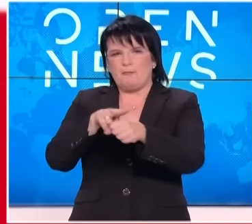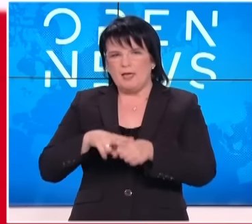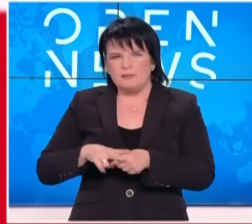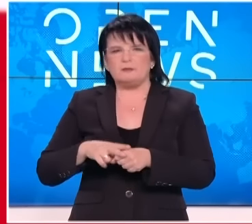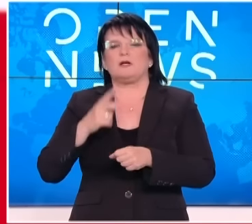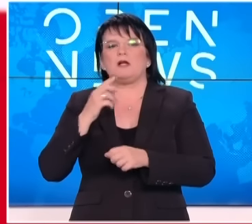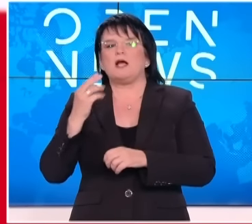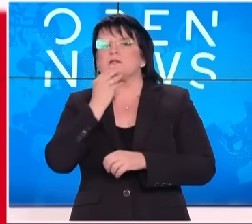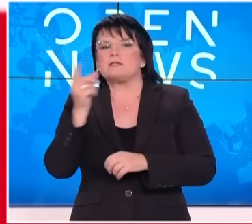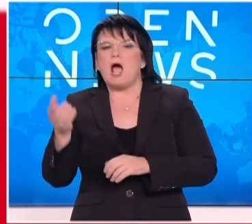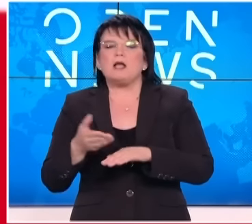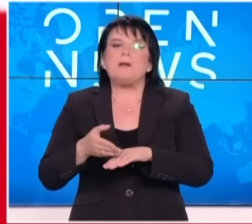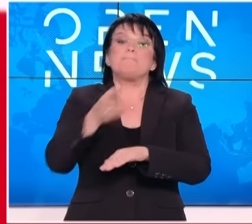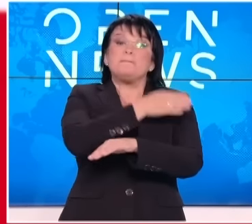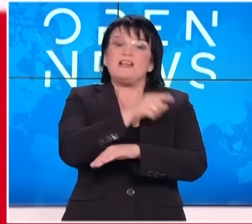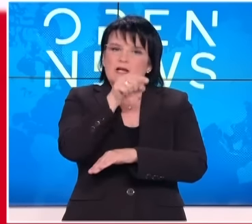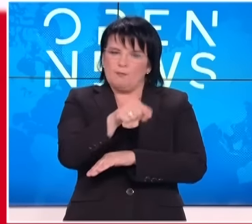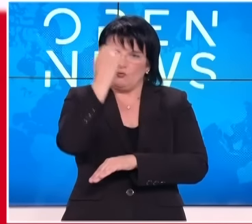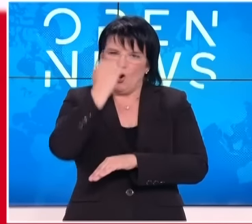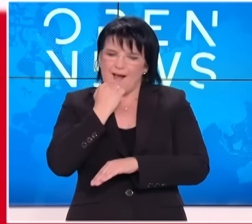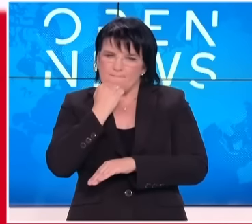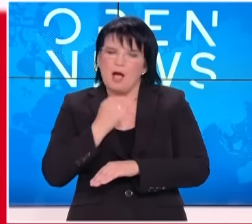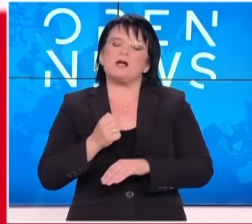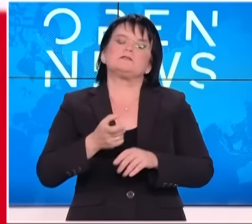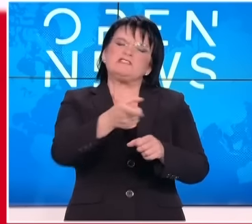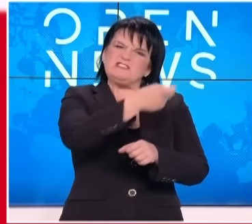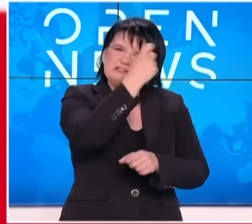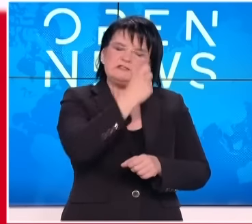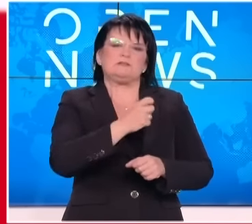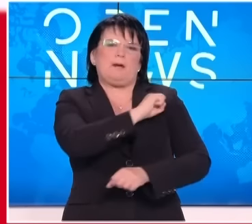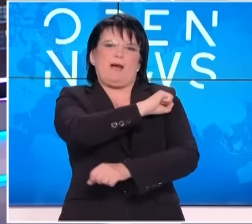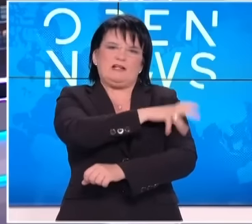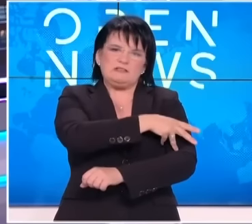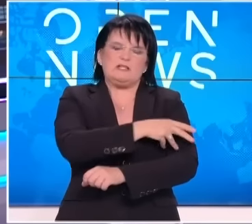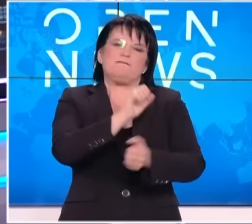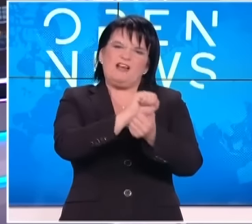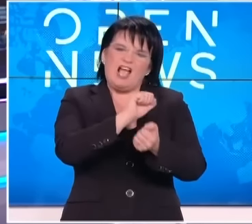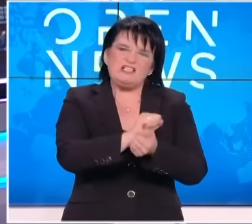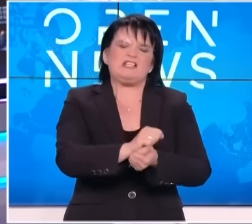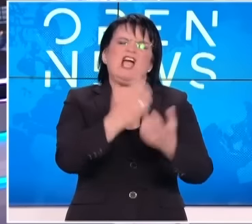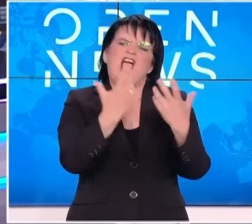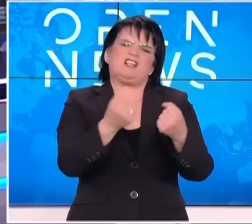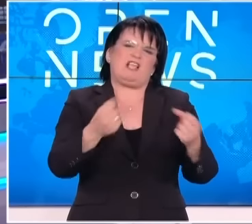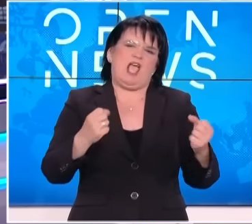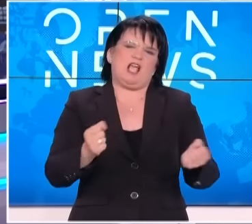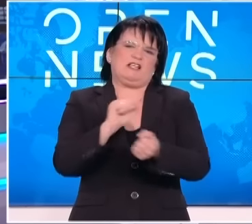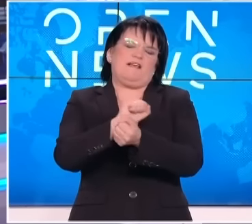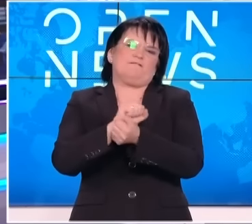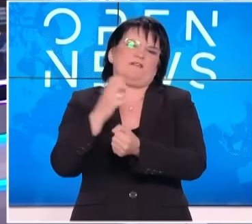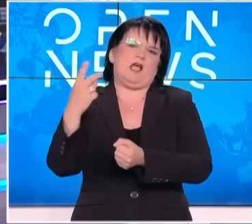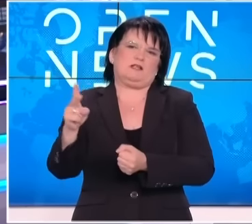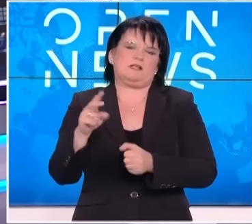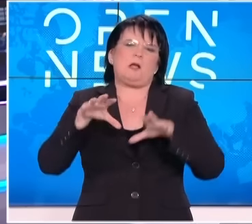παλαιστίνιους είχε εκτοπίσει πάρα πολλούς ανθρώπους και έχει εκατοντάδες χιλιάδες επίσης φυλακισμένους στις ισραηλινές φυλακές κάνει